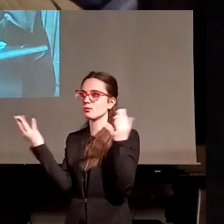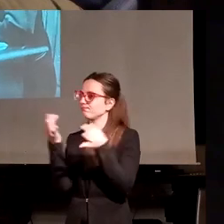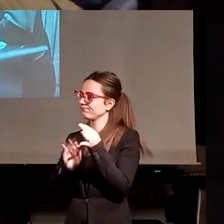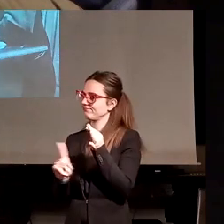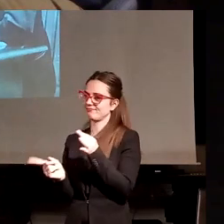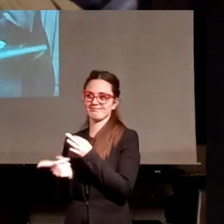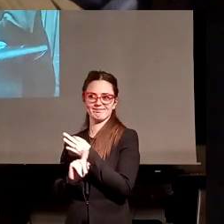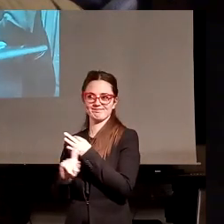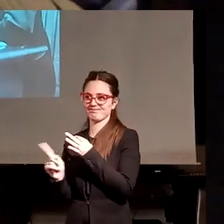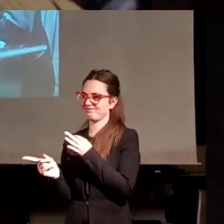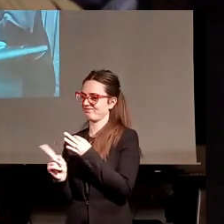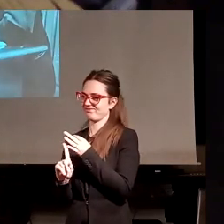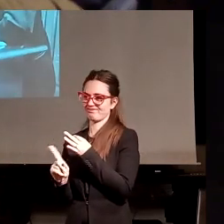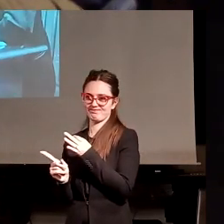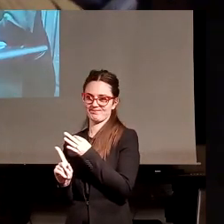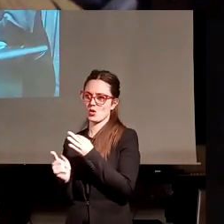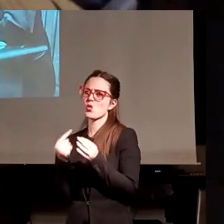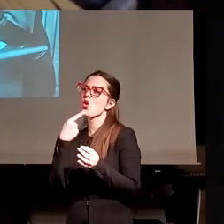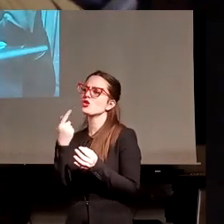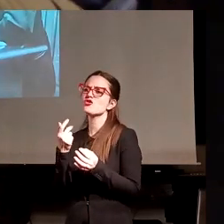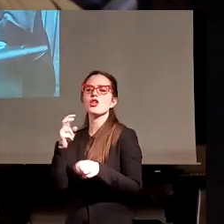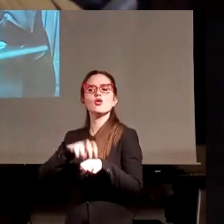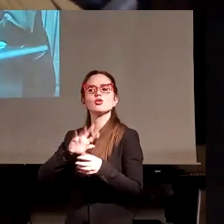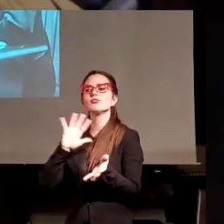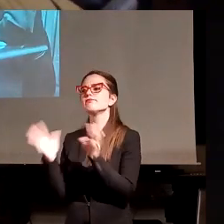il dottore quando si trasforma